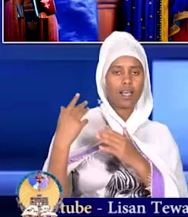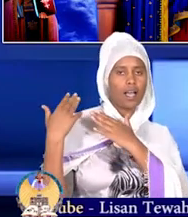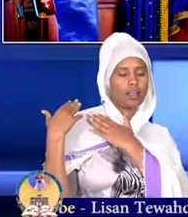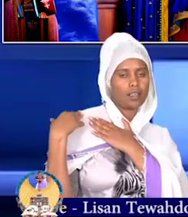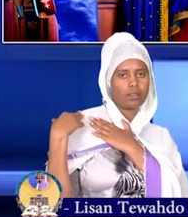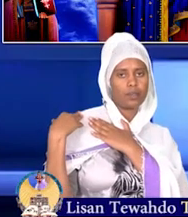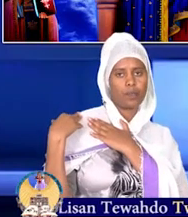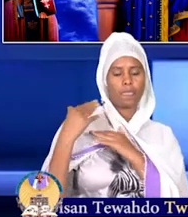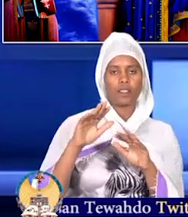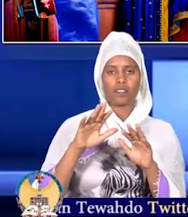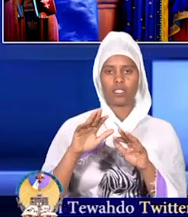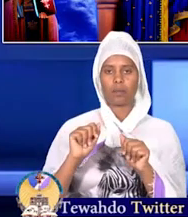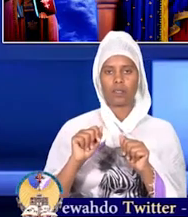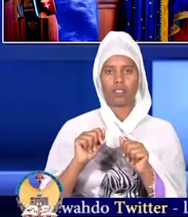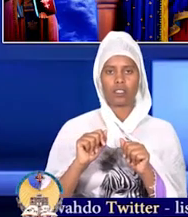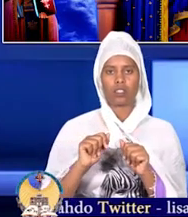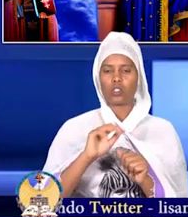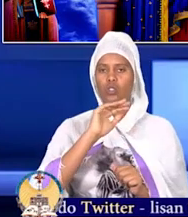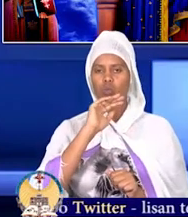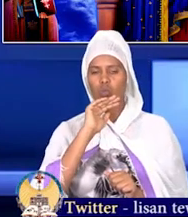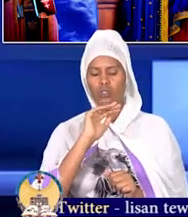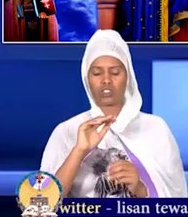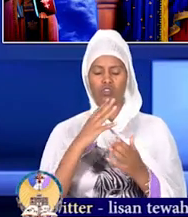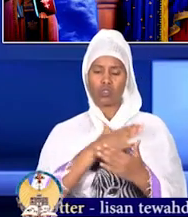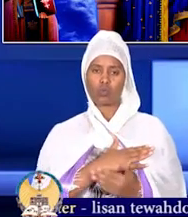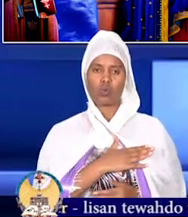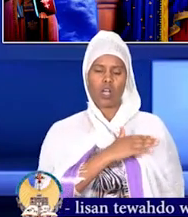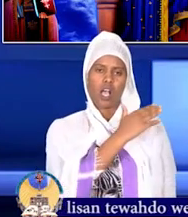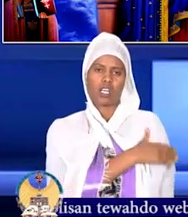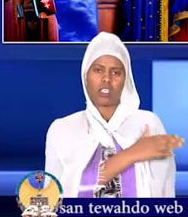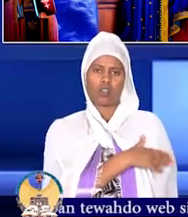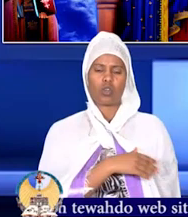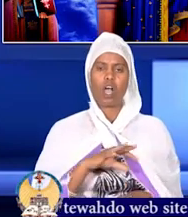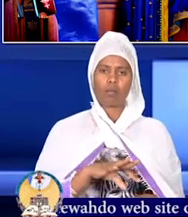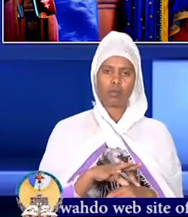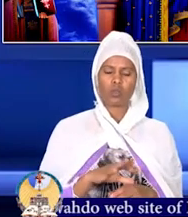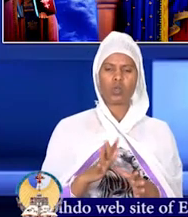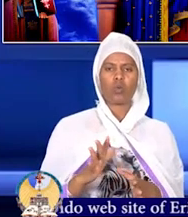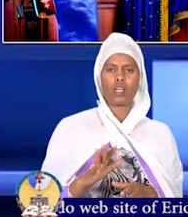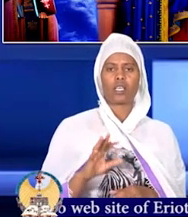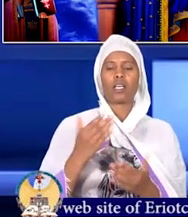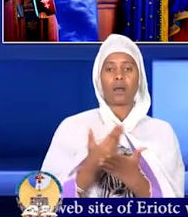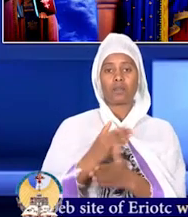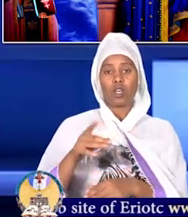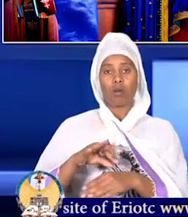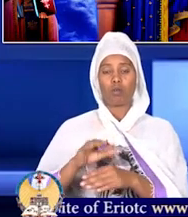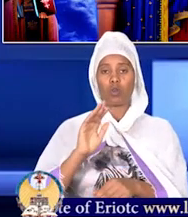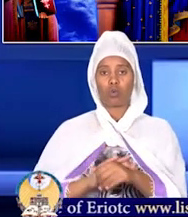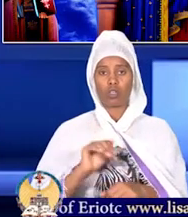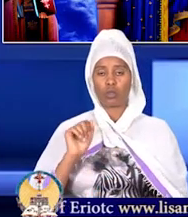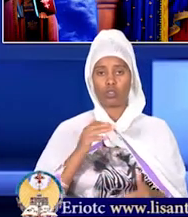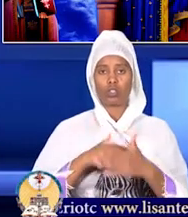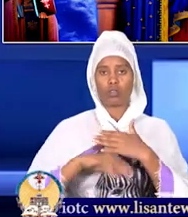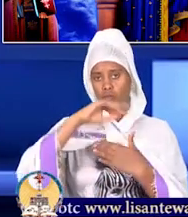ሓደ ሓለቓ ሚእቲ ዝነበረ እሞ ዝፈትዎ ባሪኡ ምስ ሓመመ ካብቲ ሕማሙ ምእንቲ